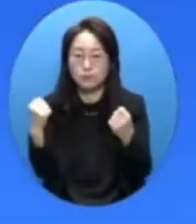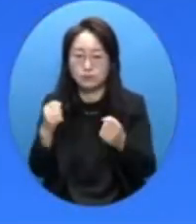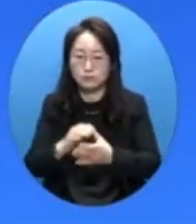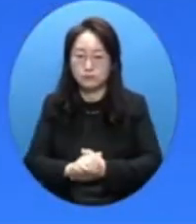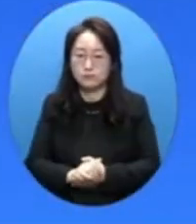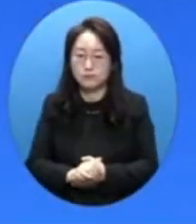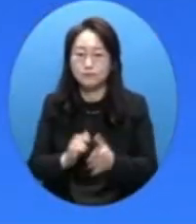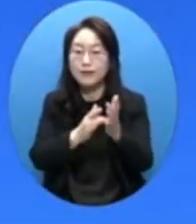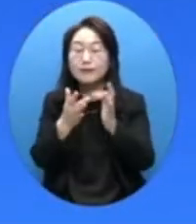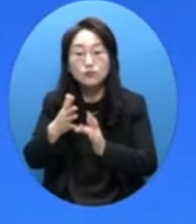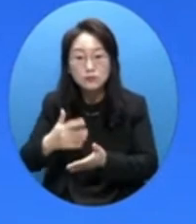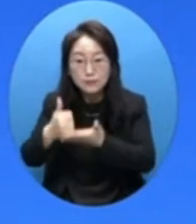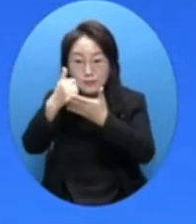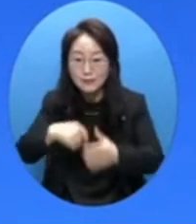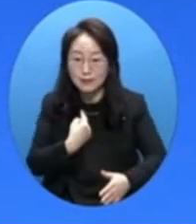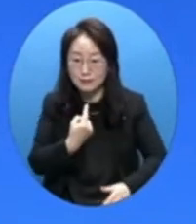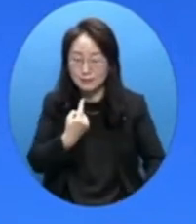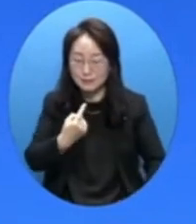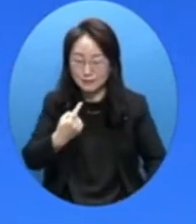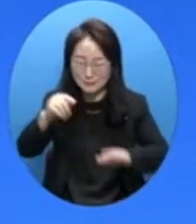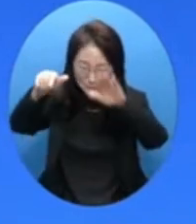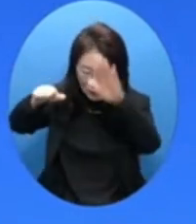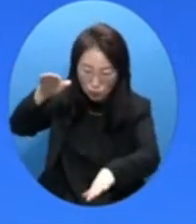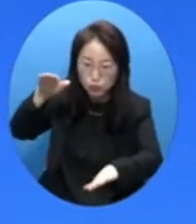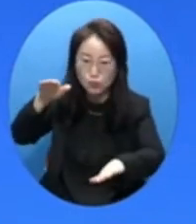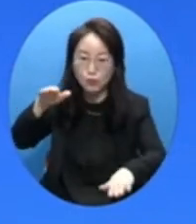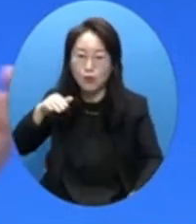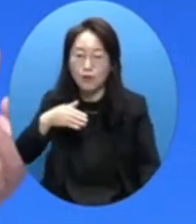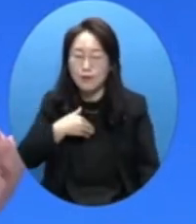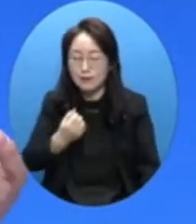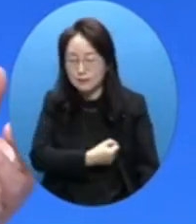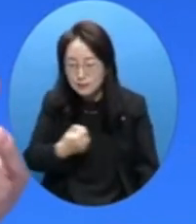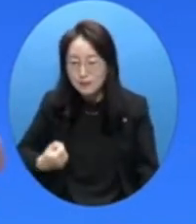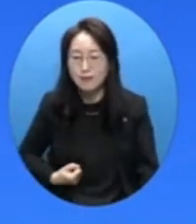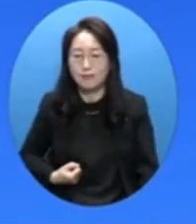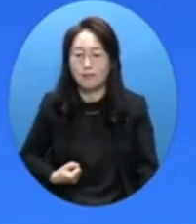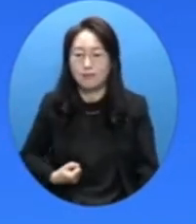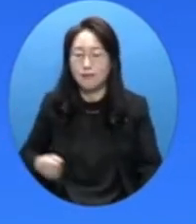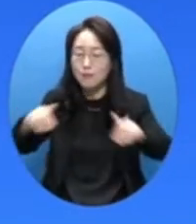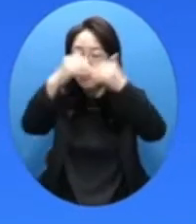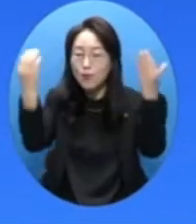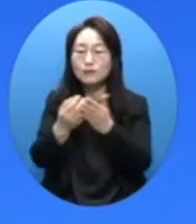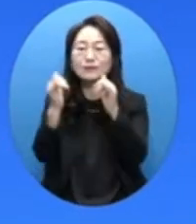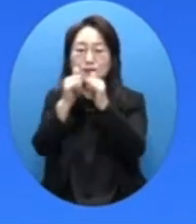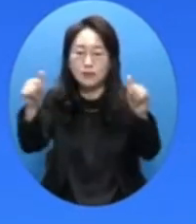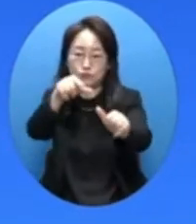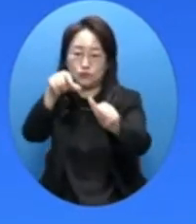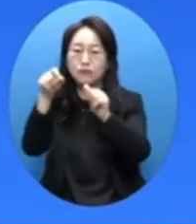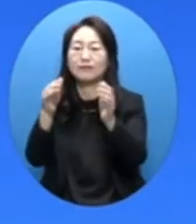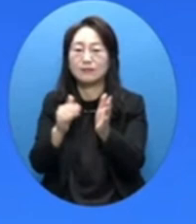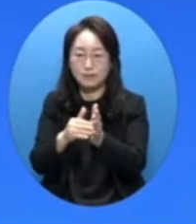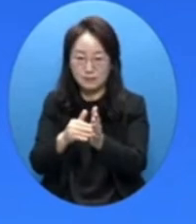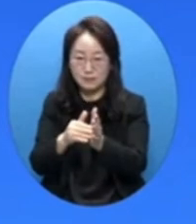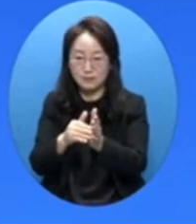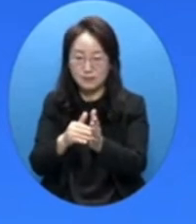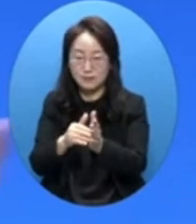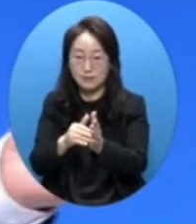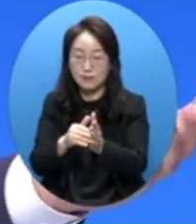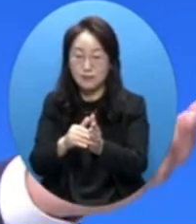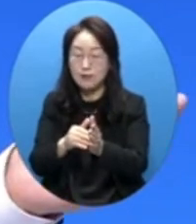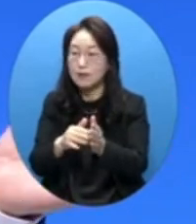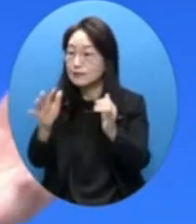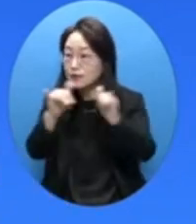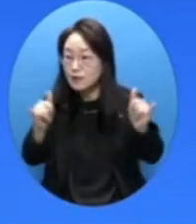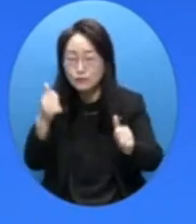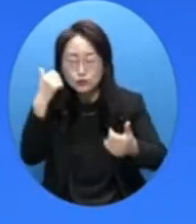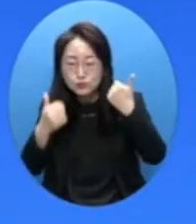예수님은 자신을 낮추시고 자신을 희생하셔서 오늘 인류를 구원하셨습니다 그러나 사람들은 누구나